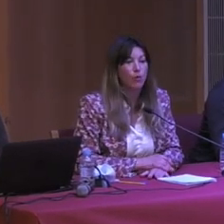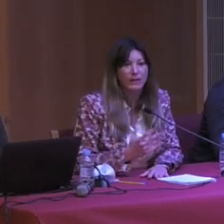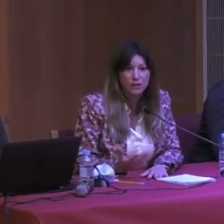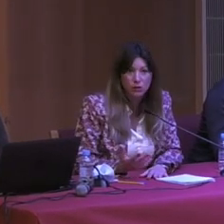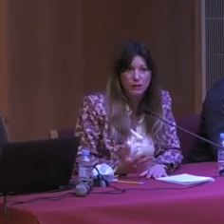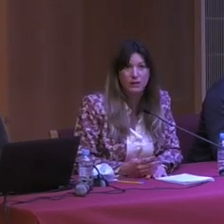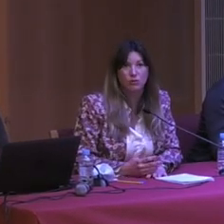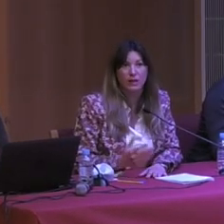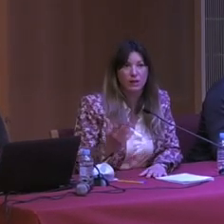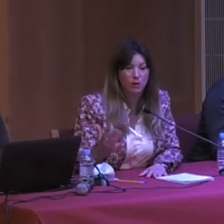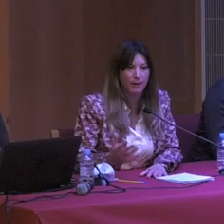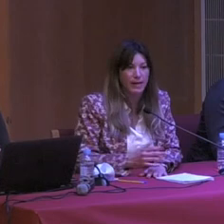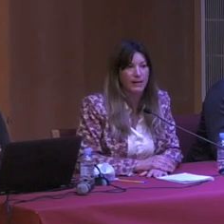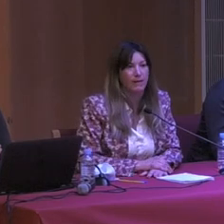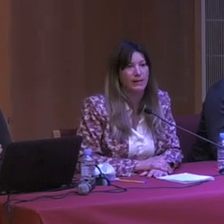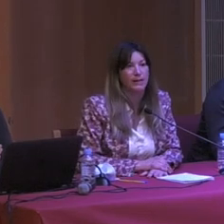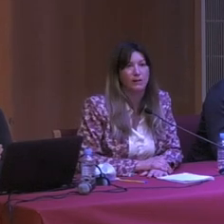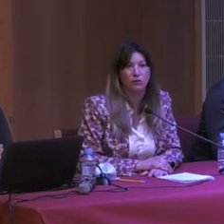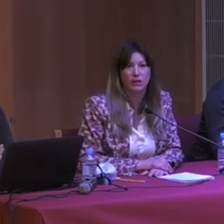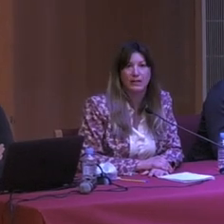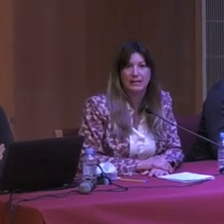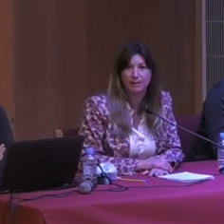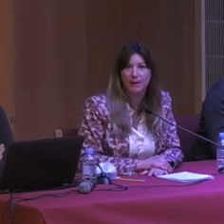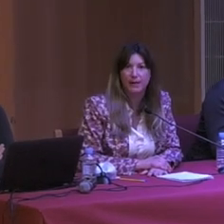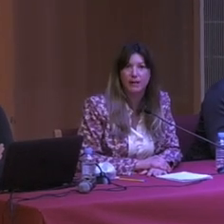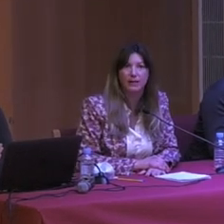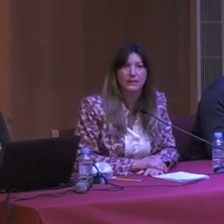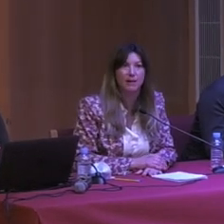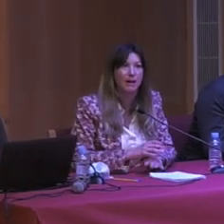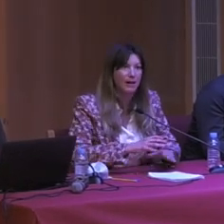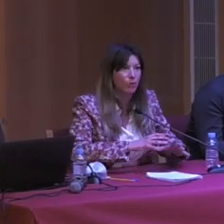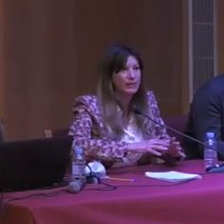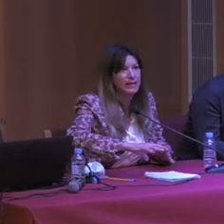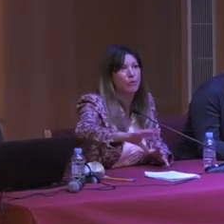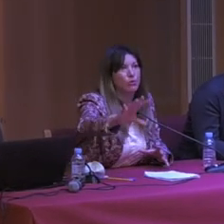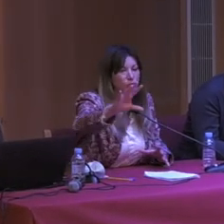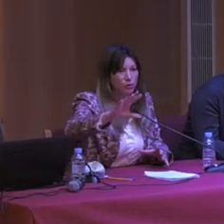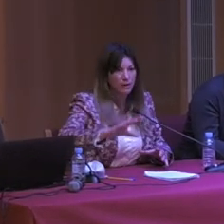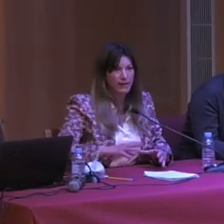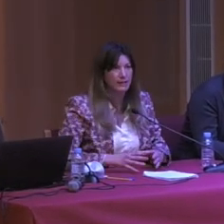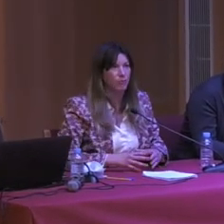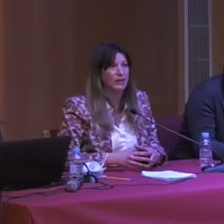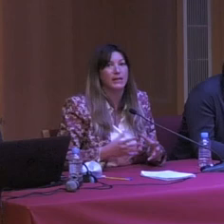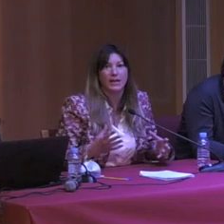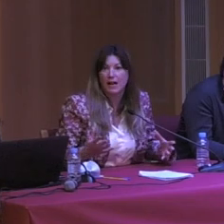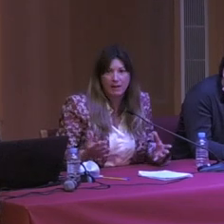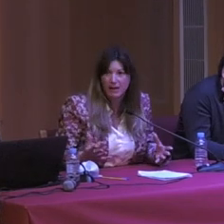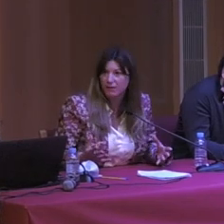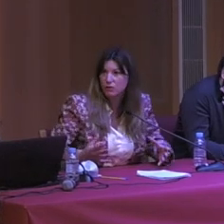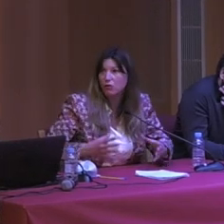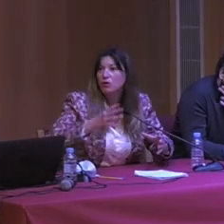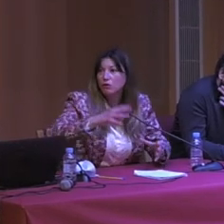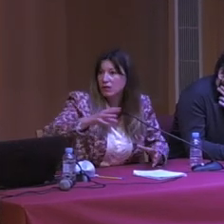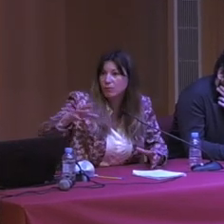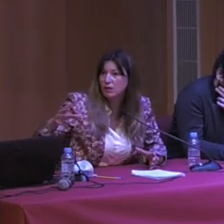aquesta coordinació institucional, que com deia a nivell intern doncs, l'estem treballant dins el marc de la ponència i l'evolució d'aquesta ponència, que al cap i a